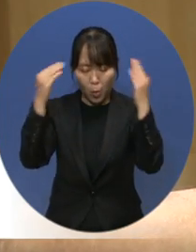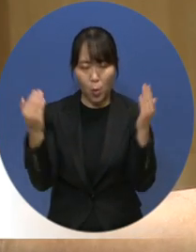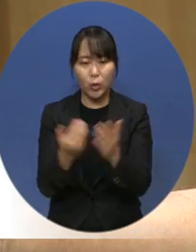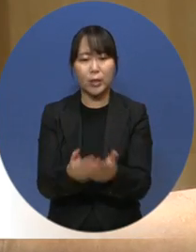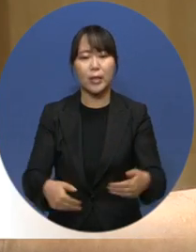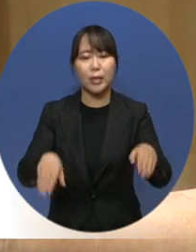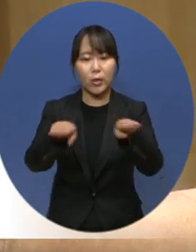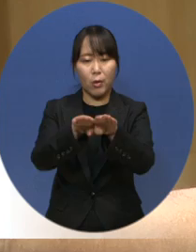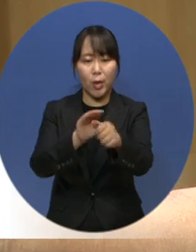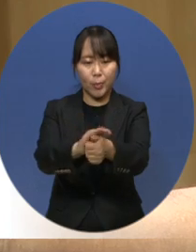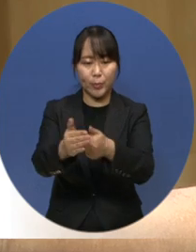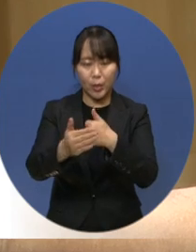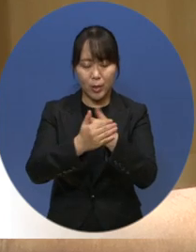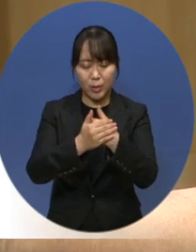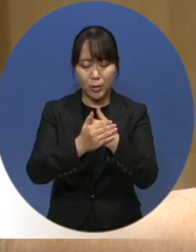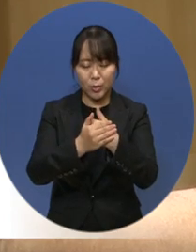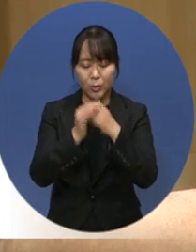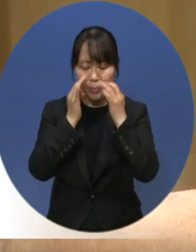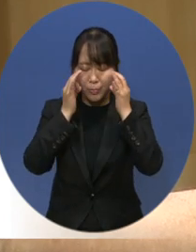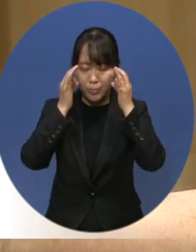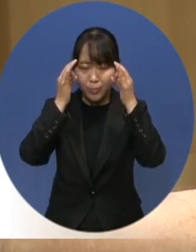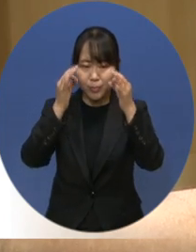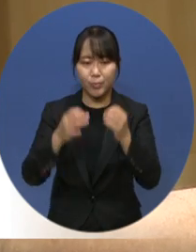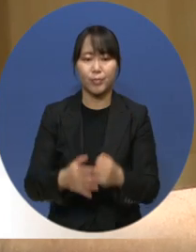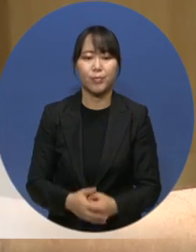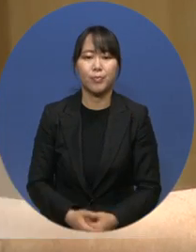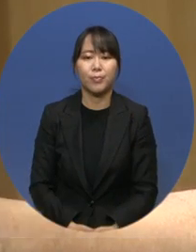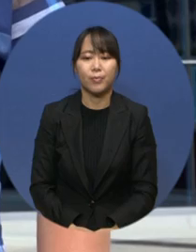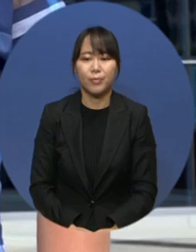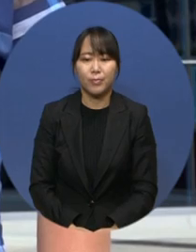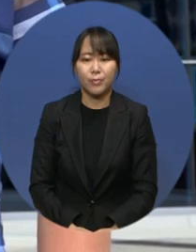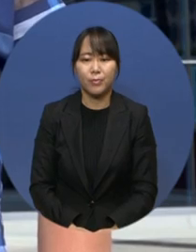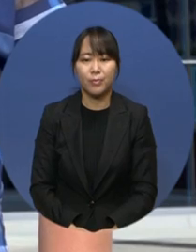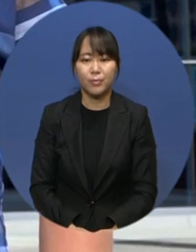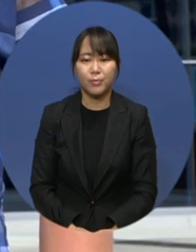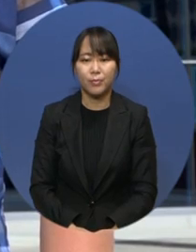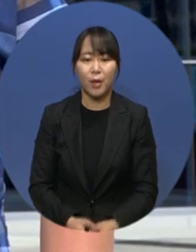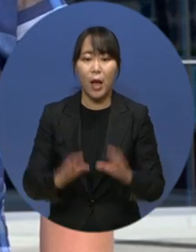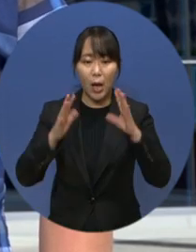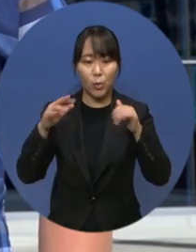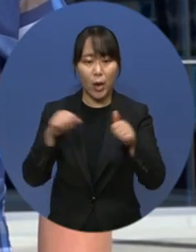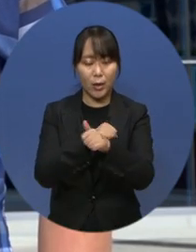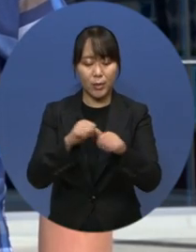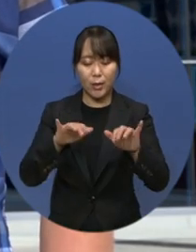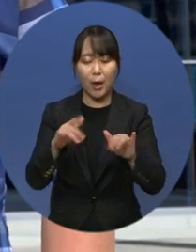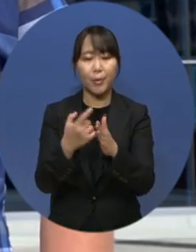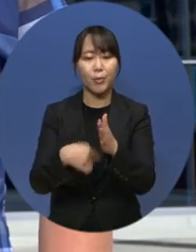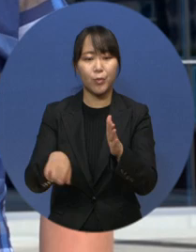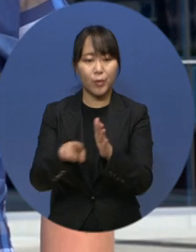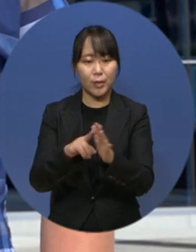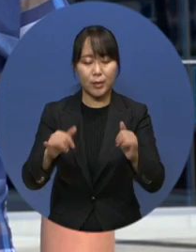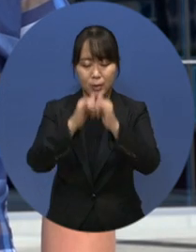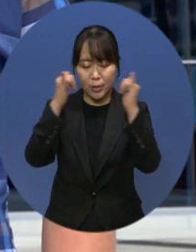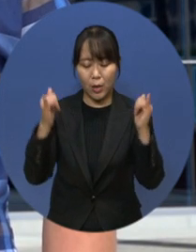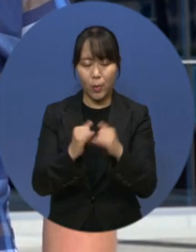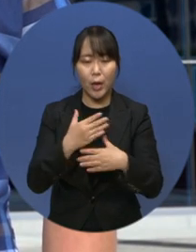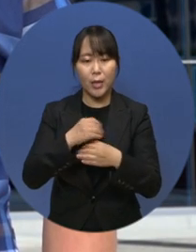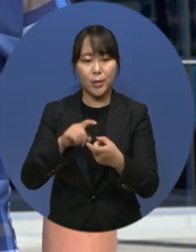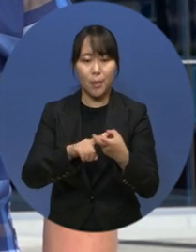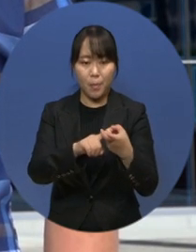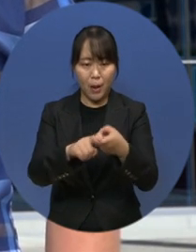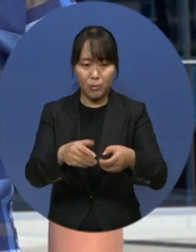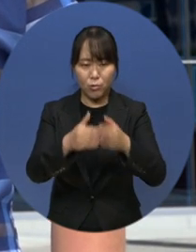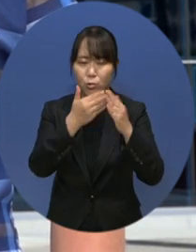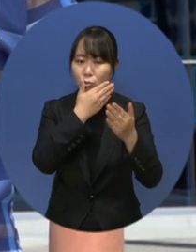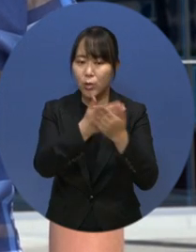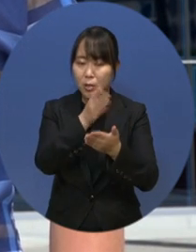단체와 협력을 해서 만들어가도록 이렇게 노력을 하겠습니다. 아동학대를 예방하기 위한 사회 안전망 구축도